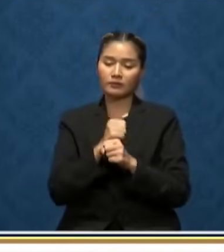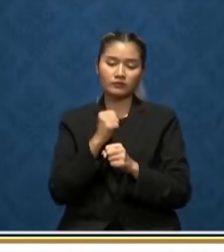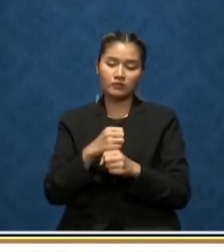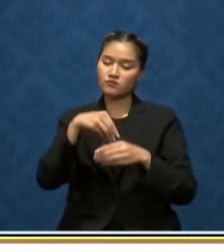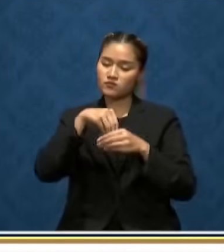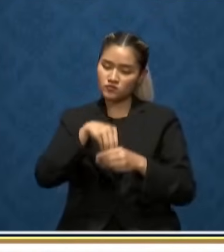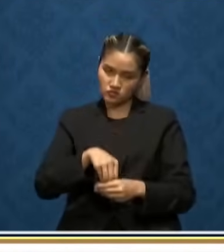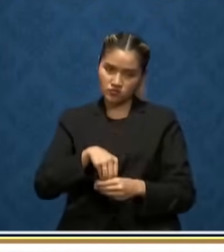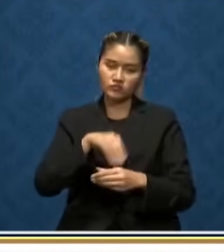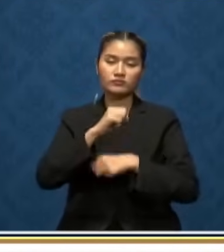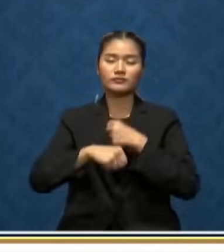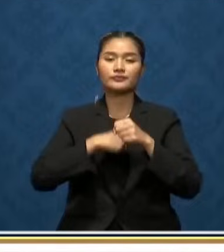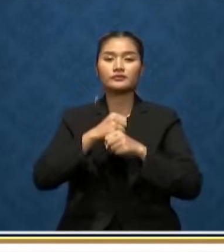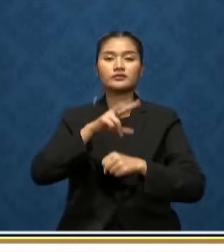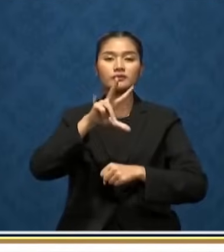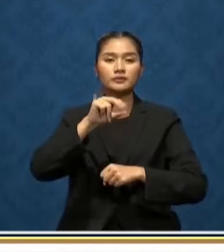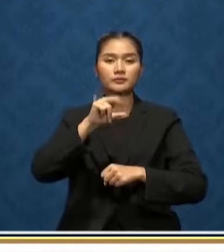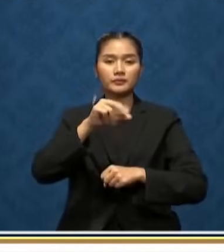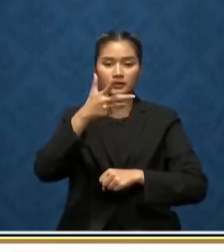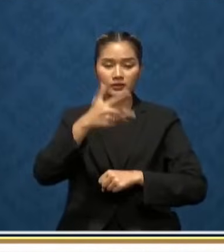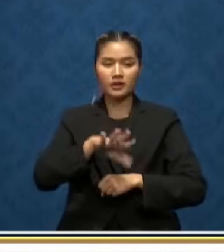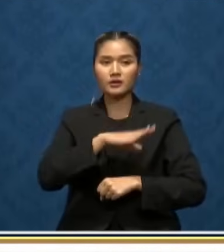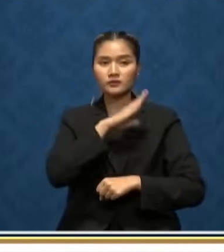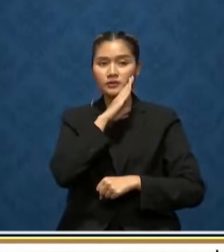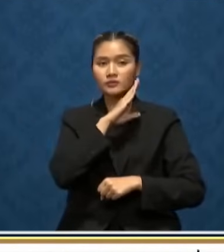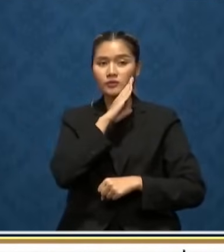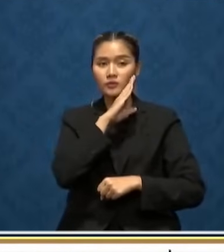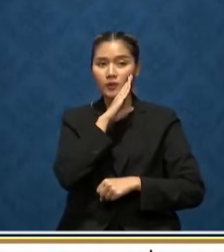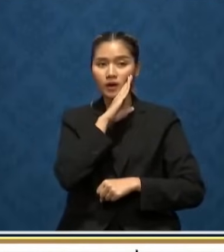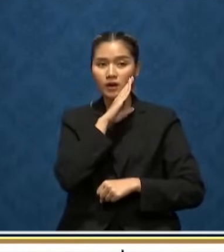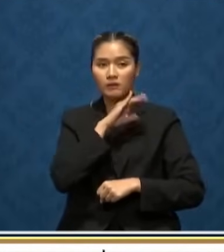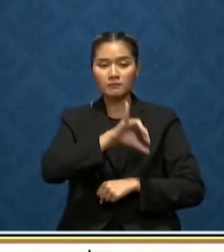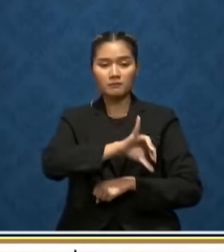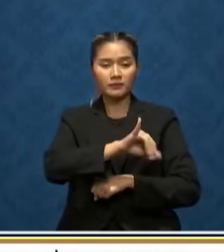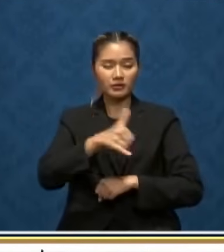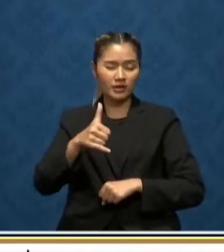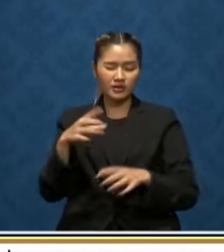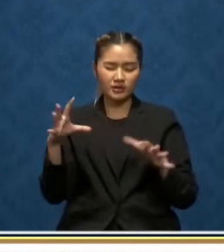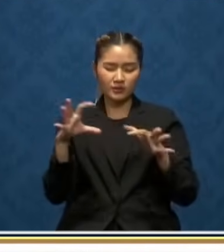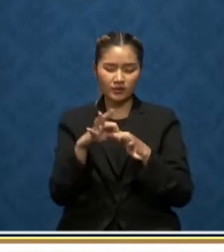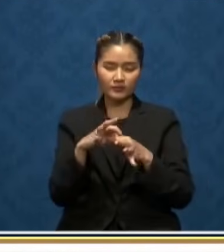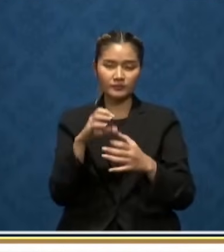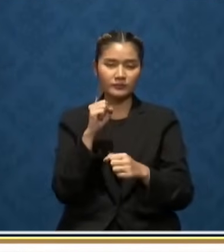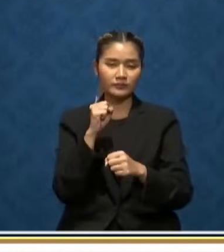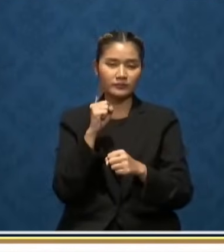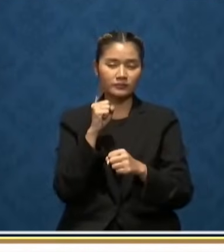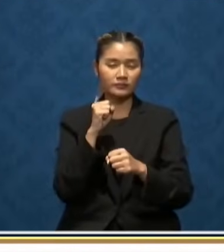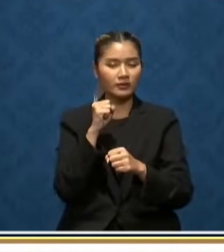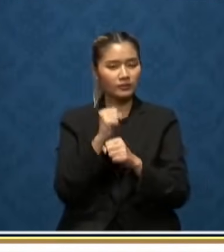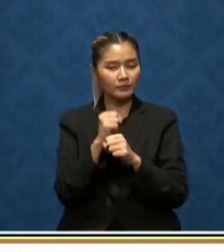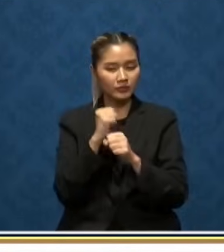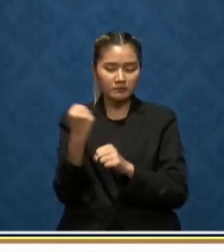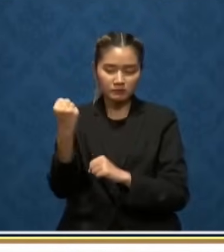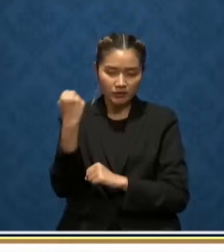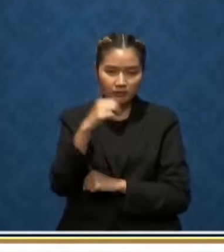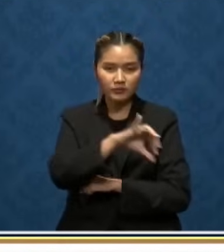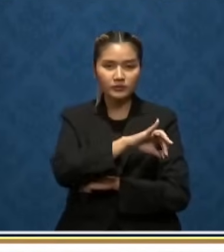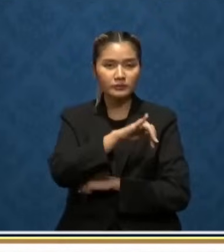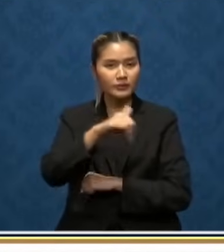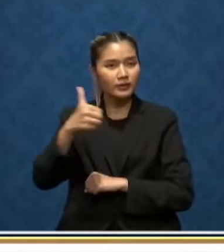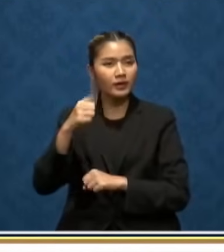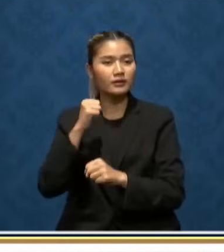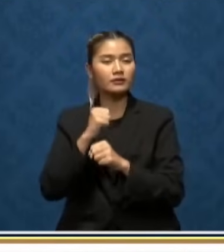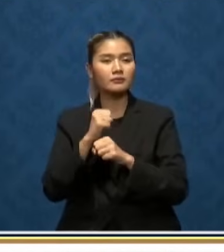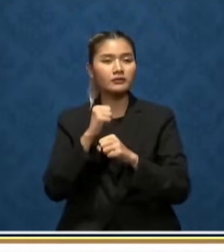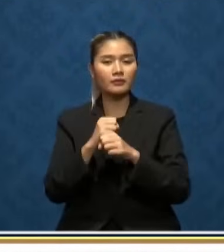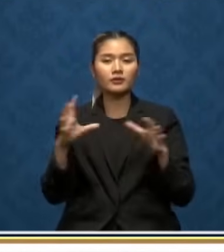ครับถ้าเราบวกเรื่องเซ็กส์กับเรื่องความรุนแรงมันเป็นสันดานดิบของม